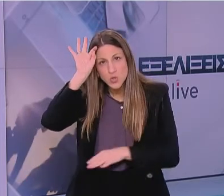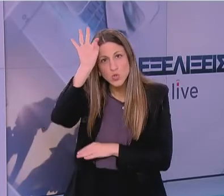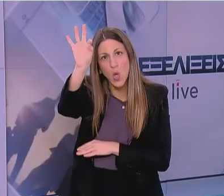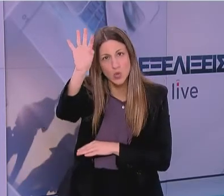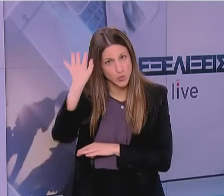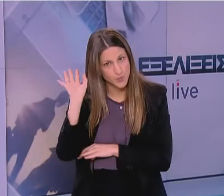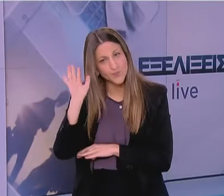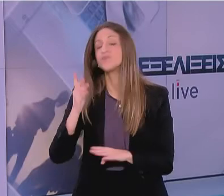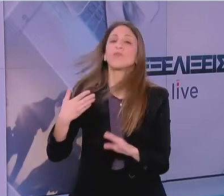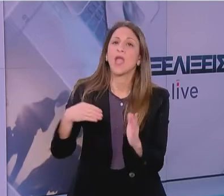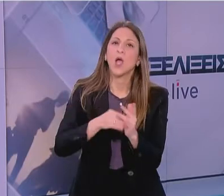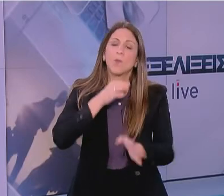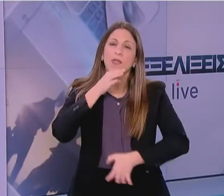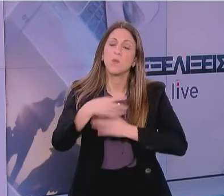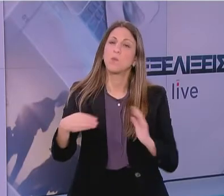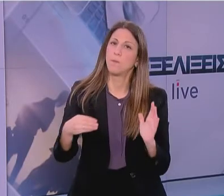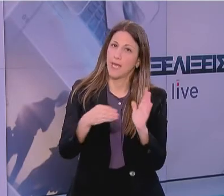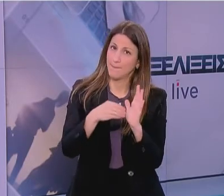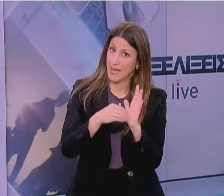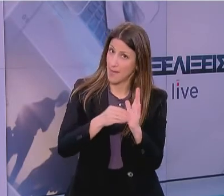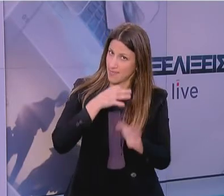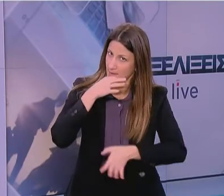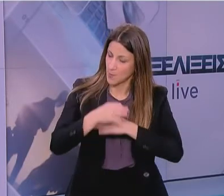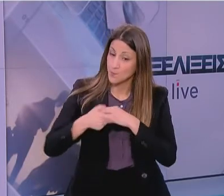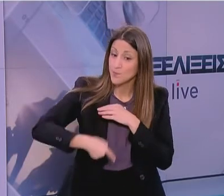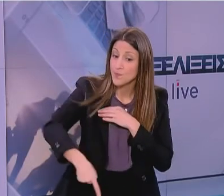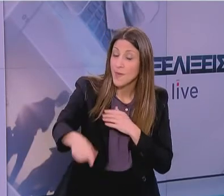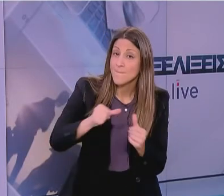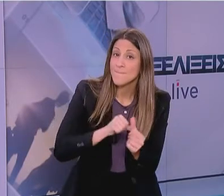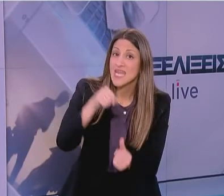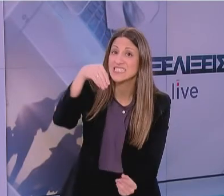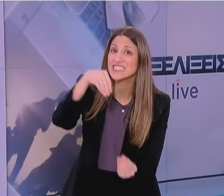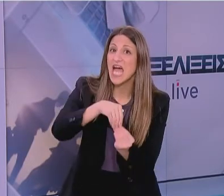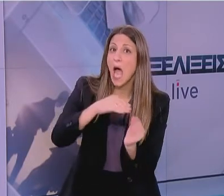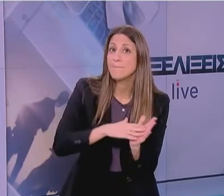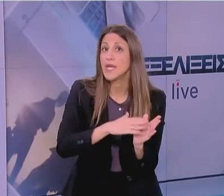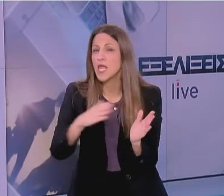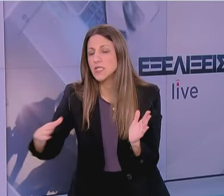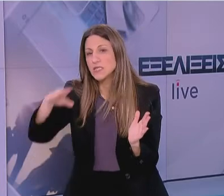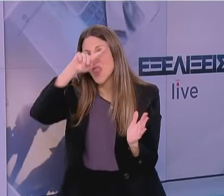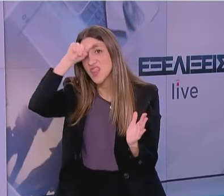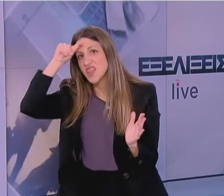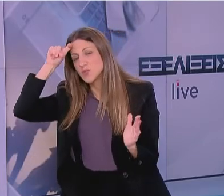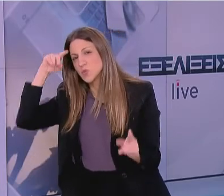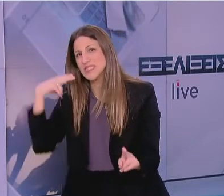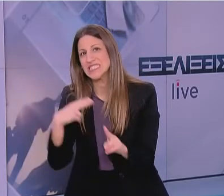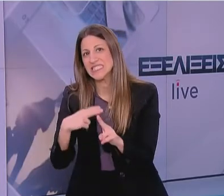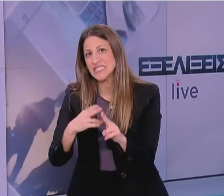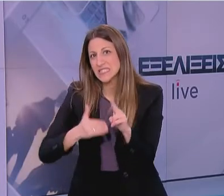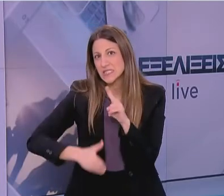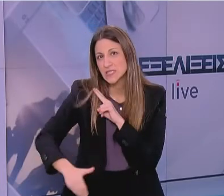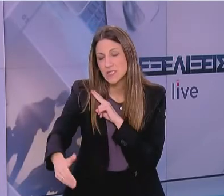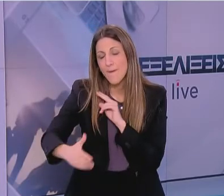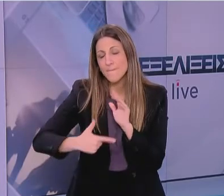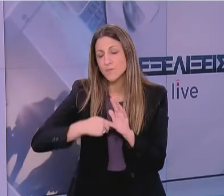τονίσω κατηγορηματικά, για μία ακόμη φορά, ότι ο Απρίλης θα είναι ο πιο δύσκολος αλλά και ο πιο κρίσιμος μήνας. Δεν